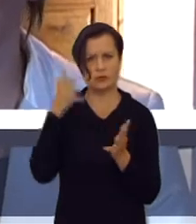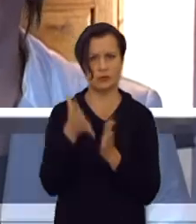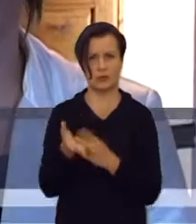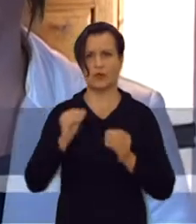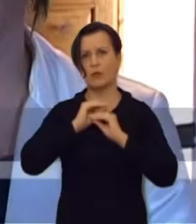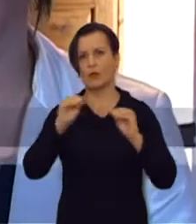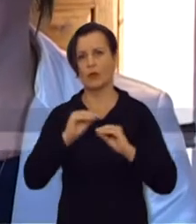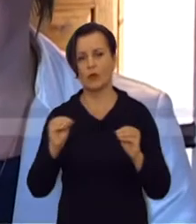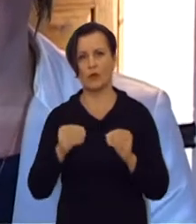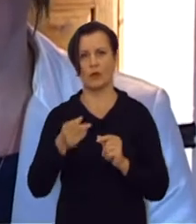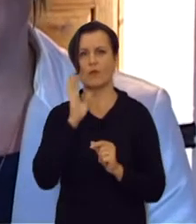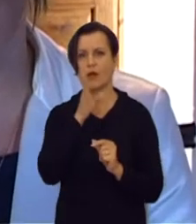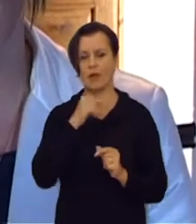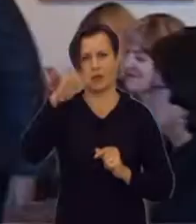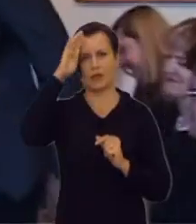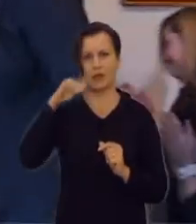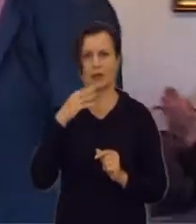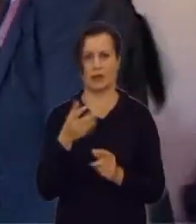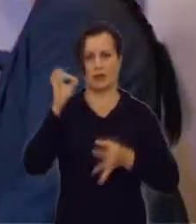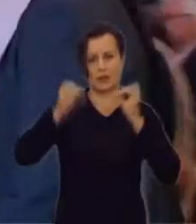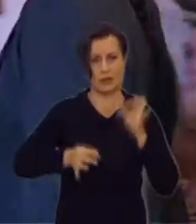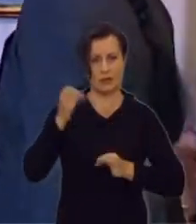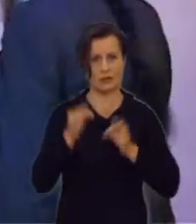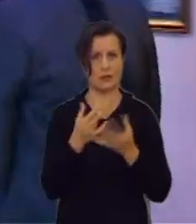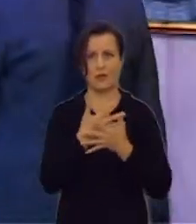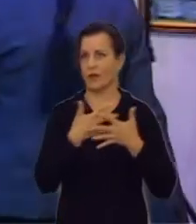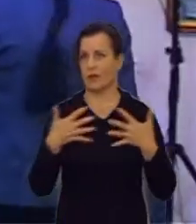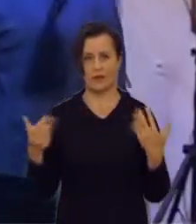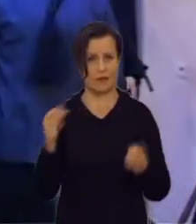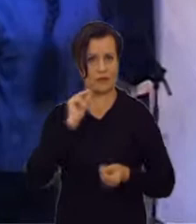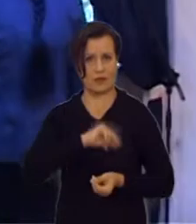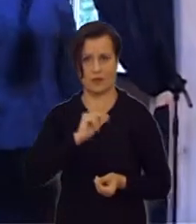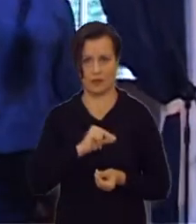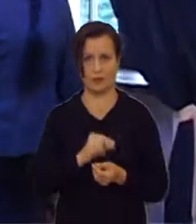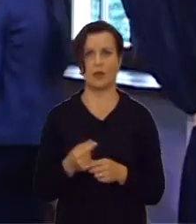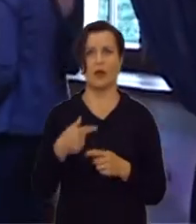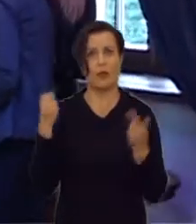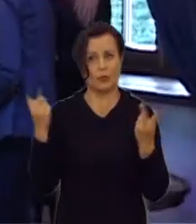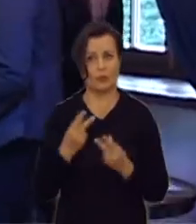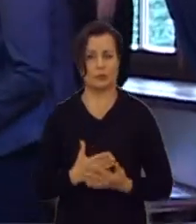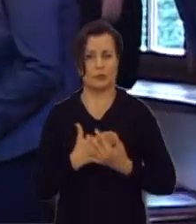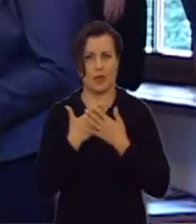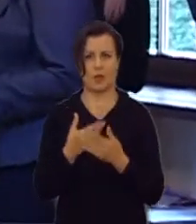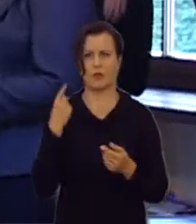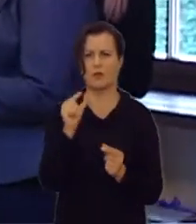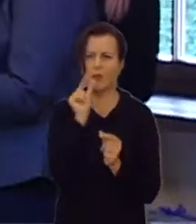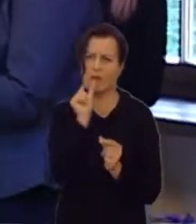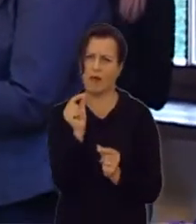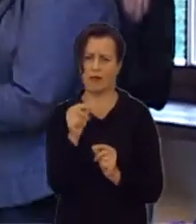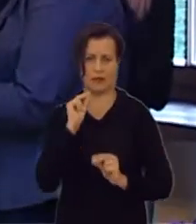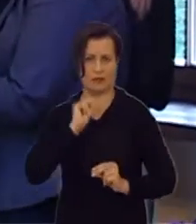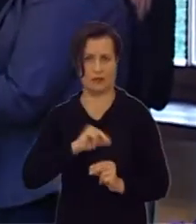ir teisėju, ir globėju viso kuo. Visuose darbuose tenka ir nusivilti, ir pasidžiaugti, ir mažais darbeliais